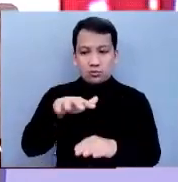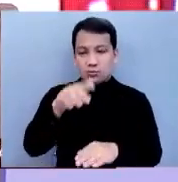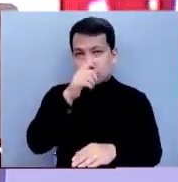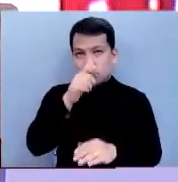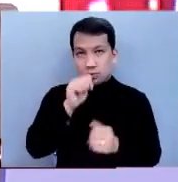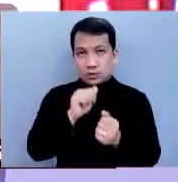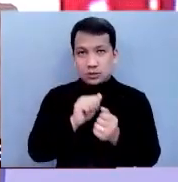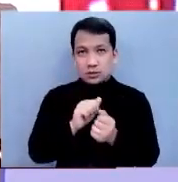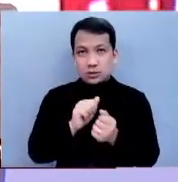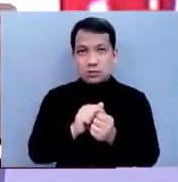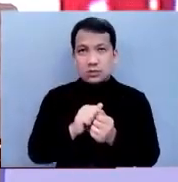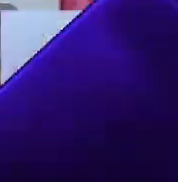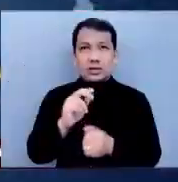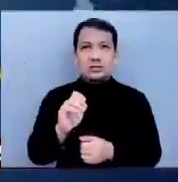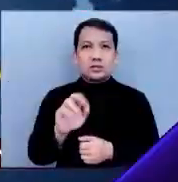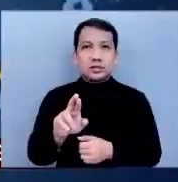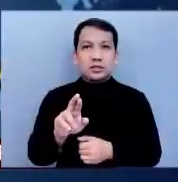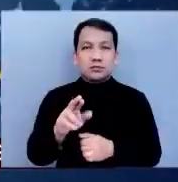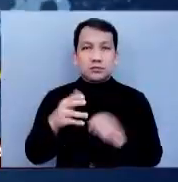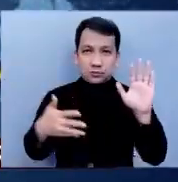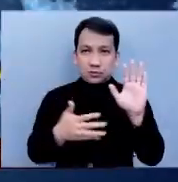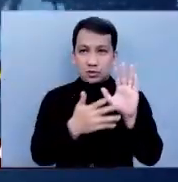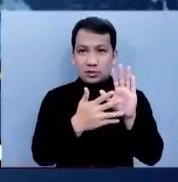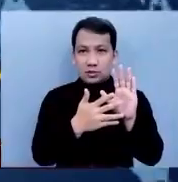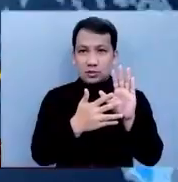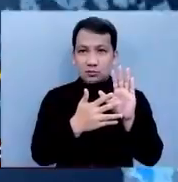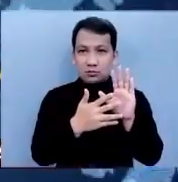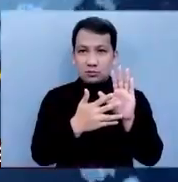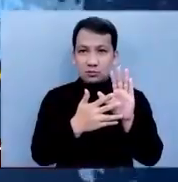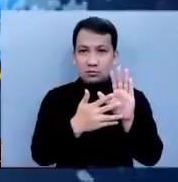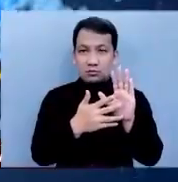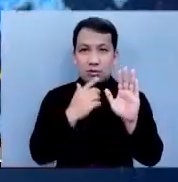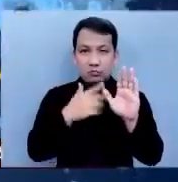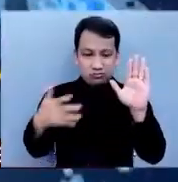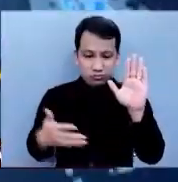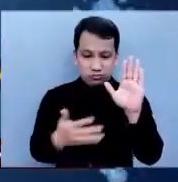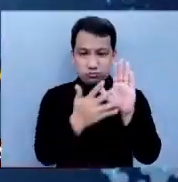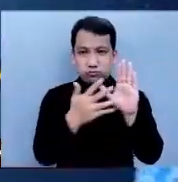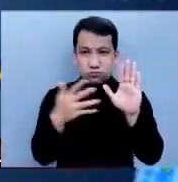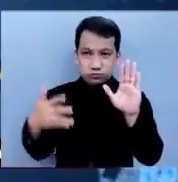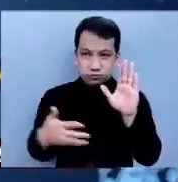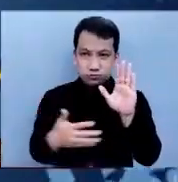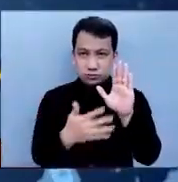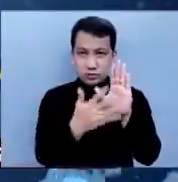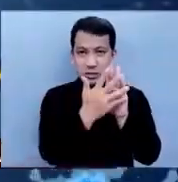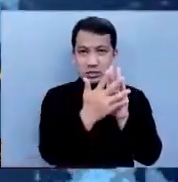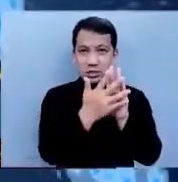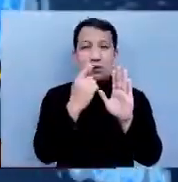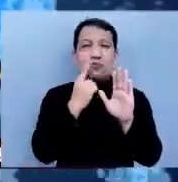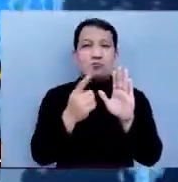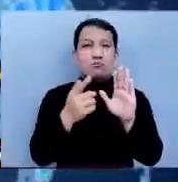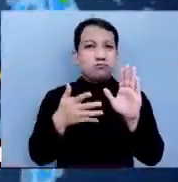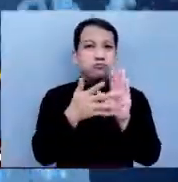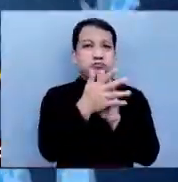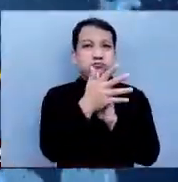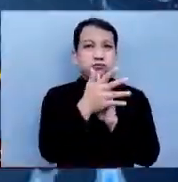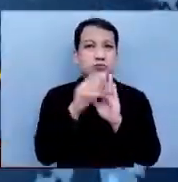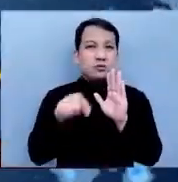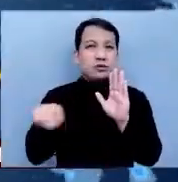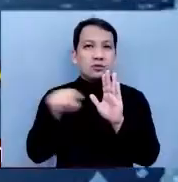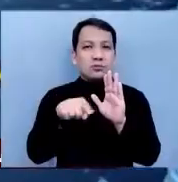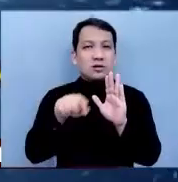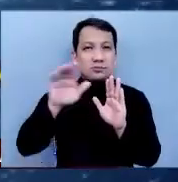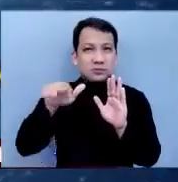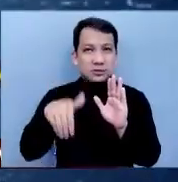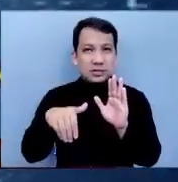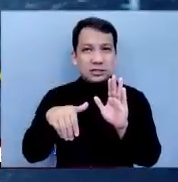ang Metro Manila. Ayon sa PAGASA, punso nito ng Southwest Monsoon o Hanging Habagat na nakakaapekto sa bahagi ng Central at